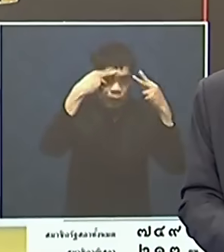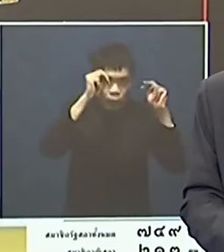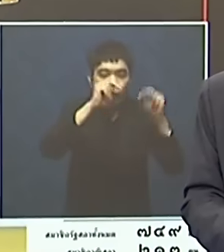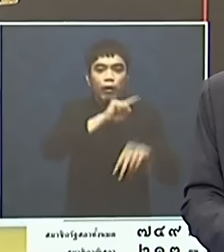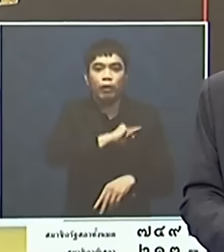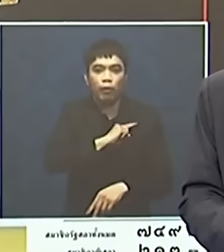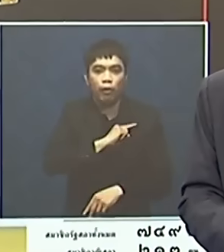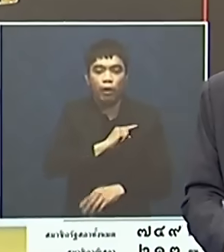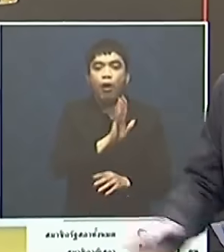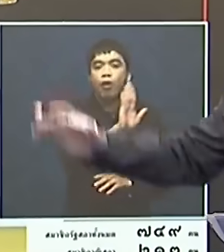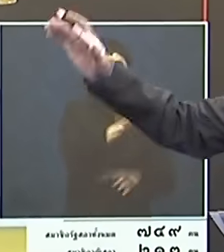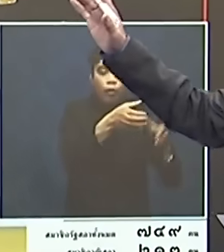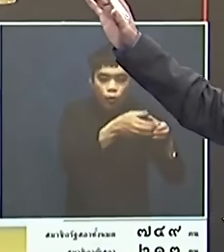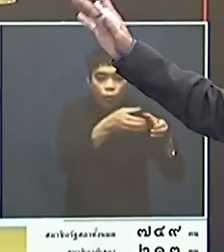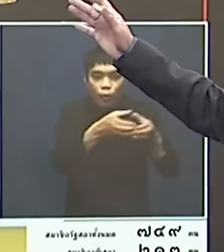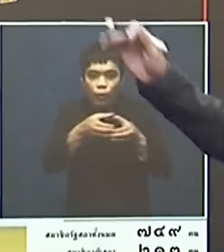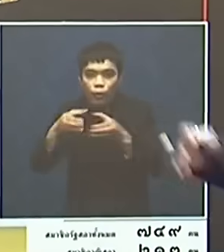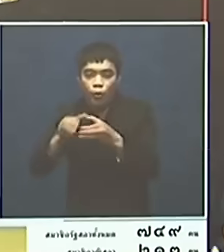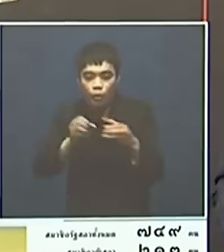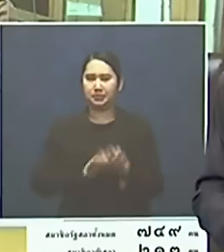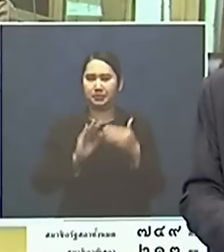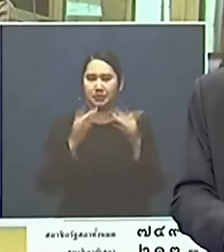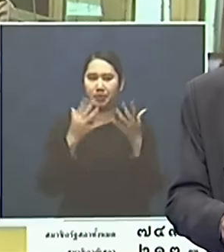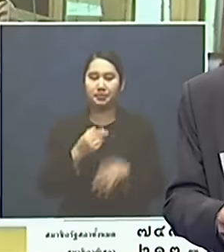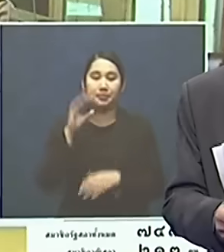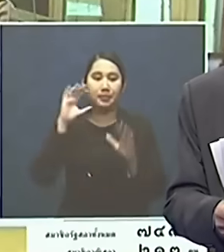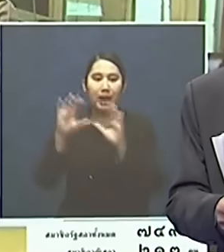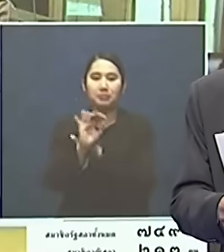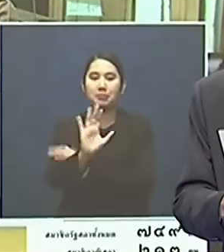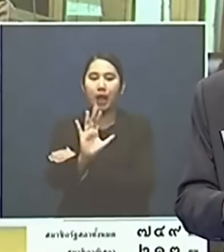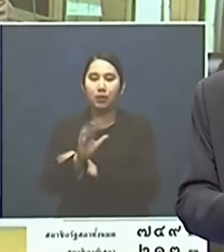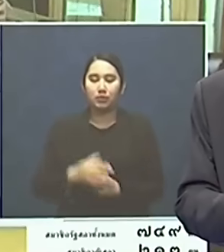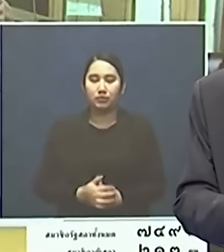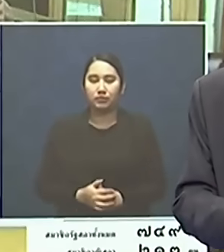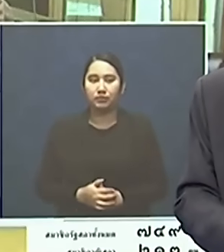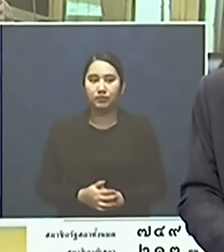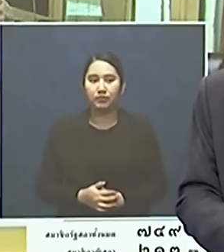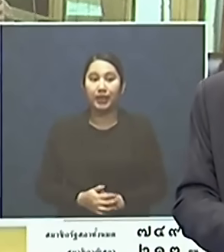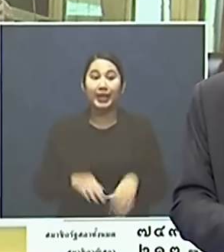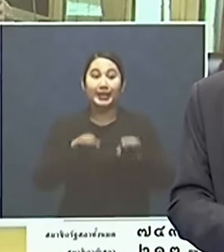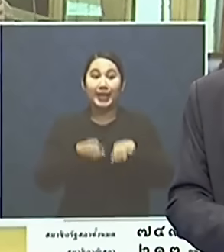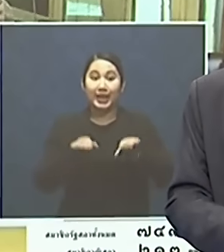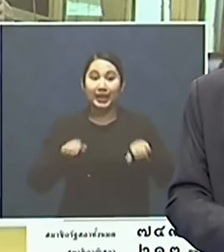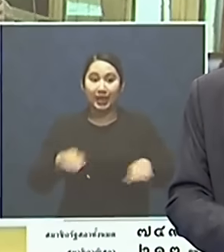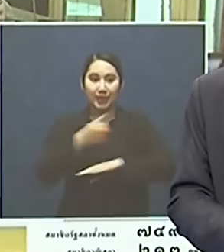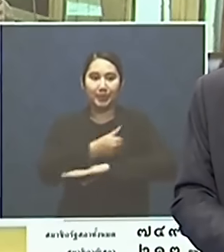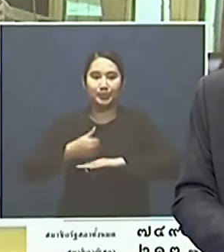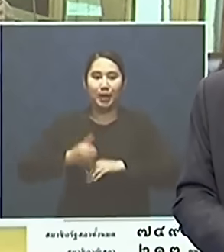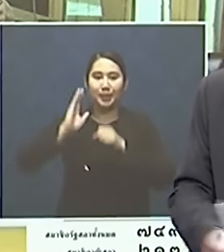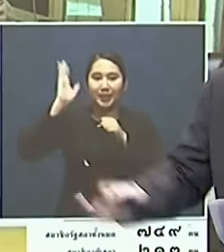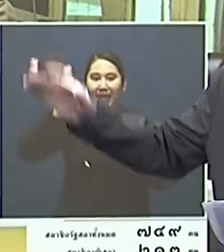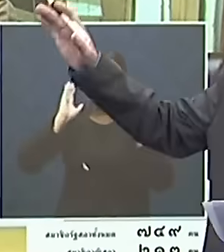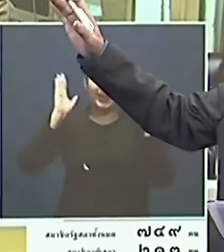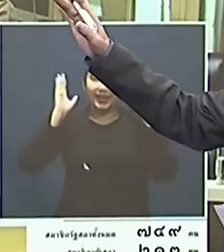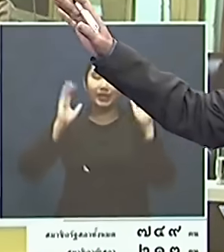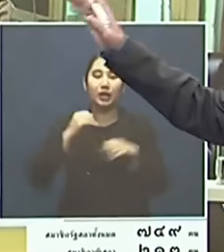วุฒิสภาครับ 2คนนี้บทบาทชัดเจนมากนะครับตั้งแต่เมื่อวานนี้นะครับในส่วนของคุณเสรี